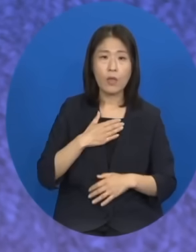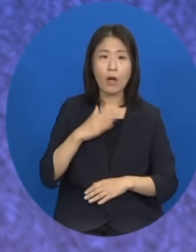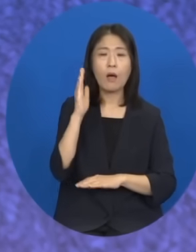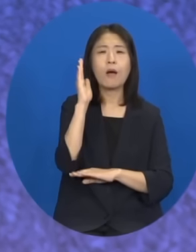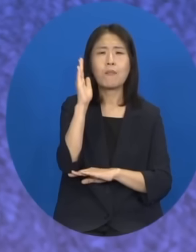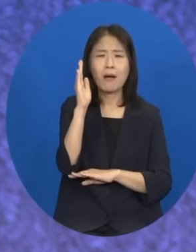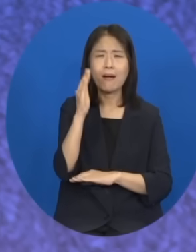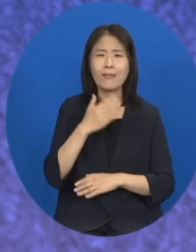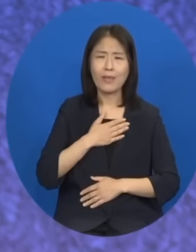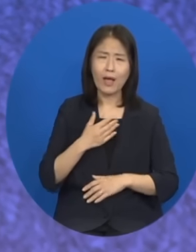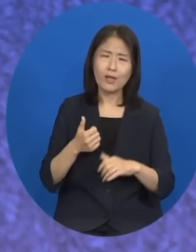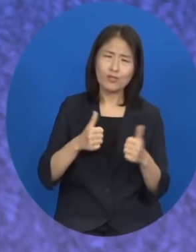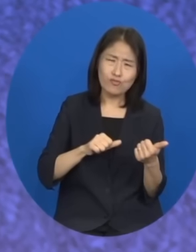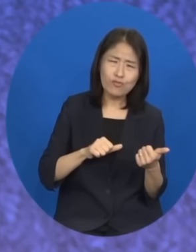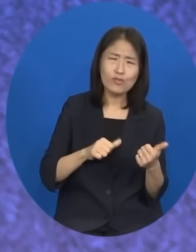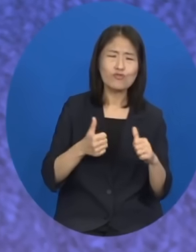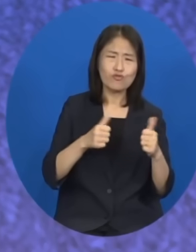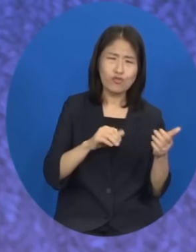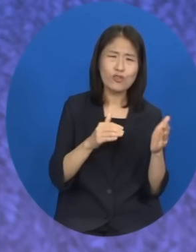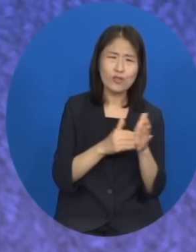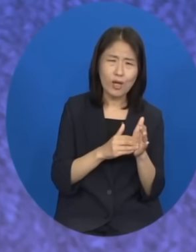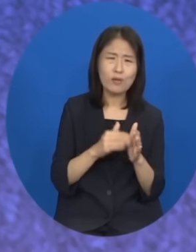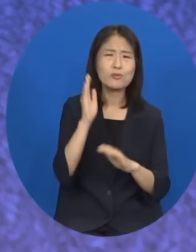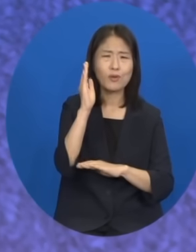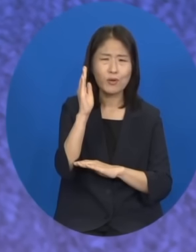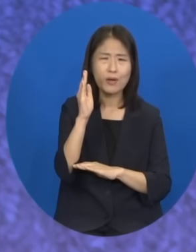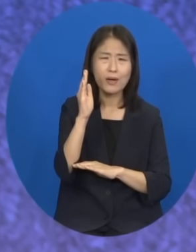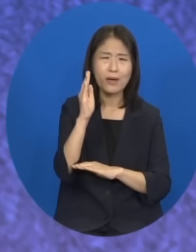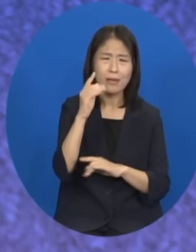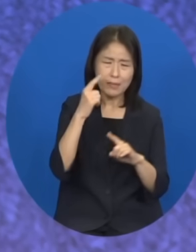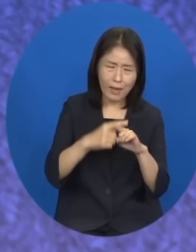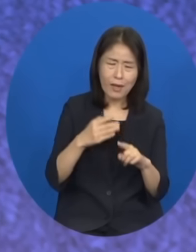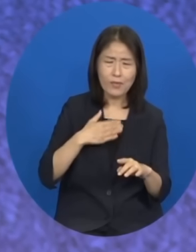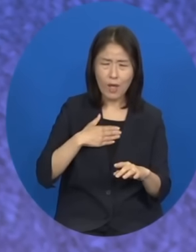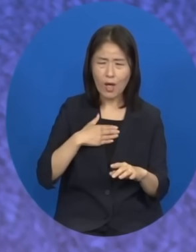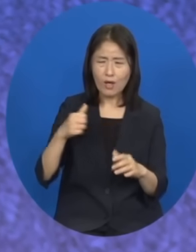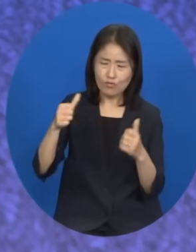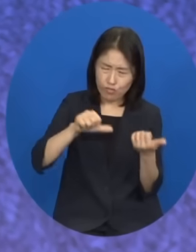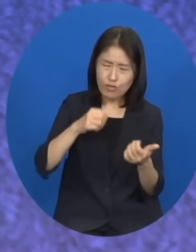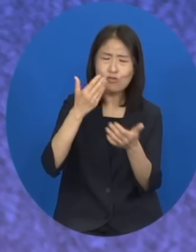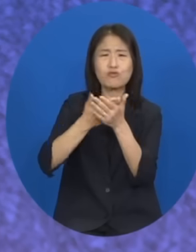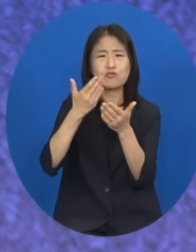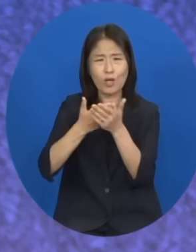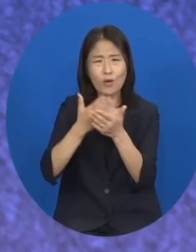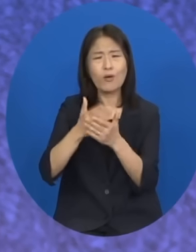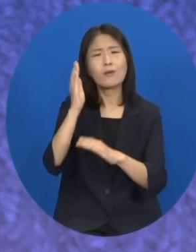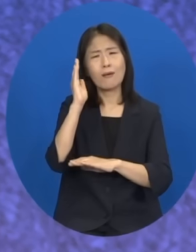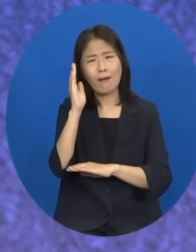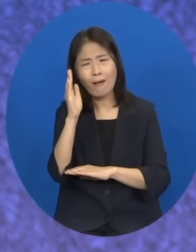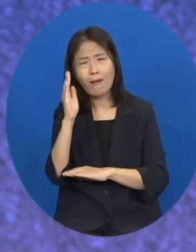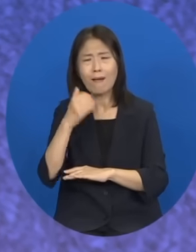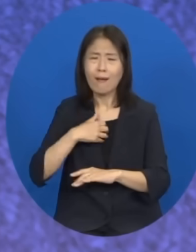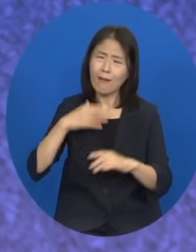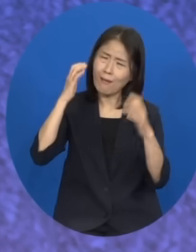죽여주세요 그랬다가 저 자신도 말이 막 꼬여요. 내가 지금 죽은 게 맞는 건지.